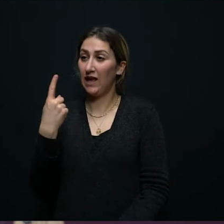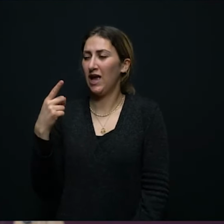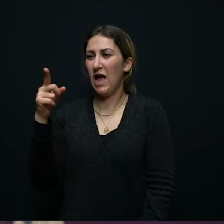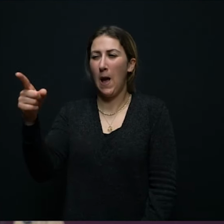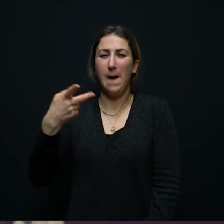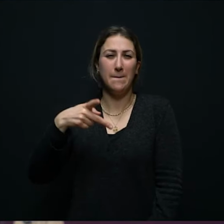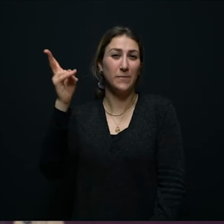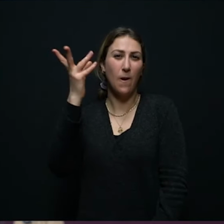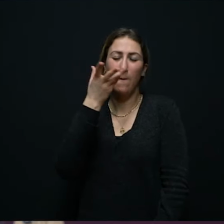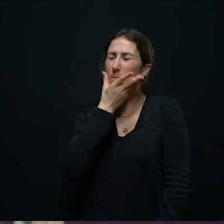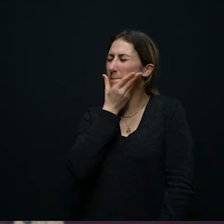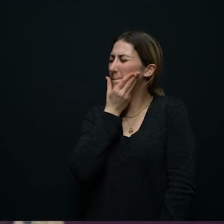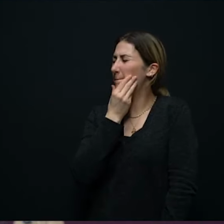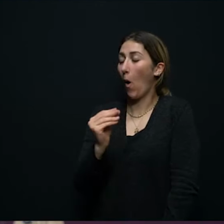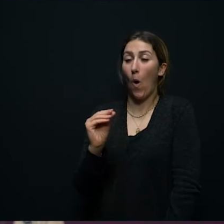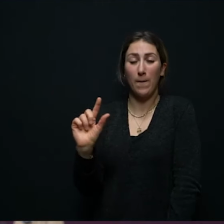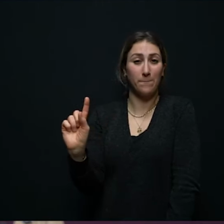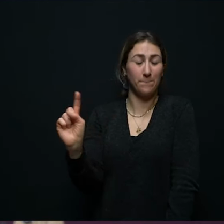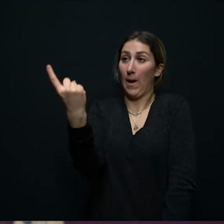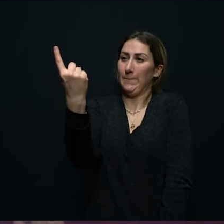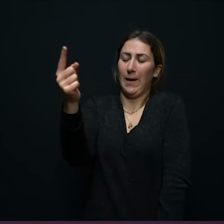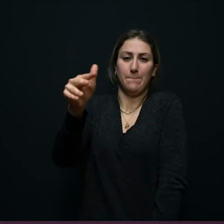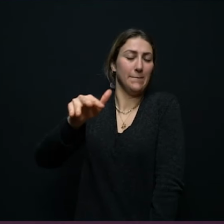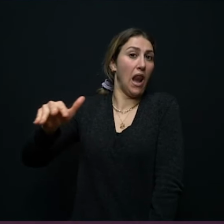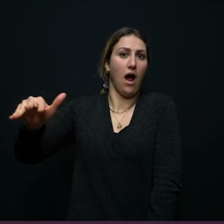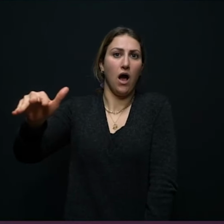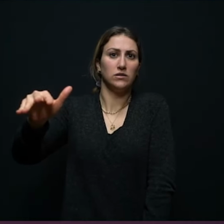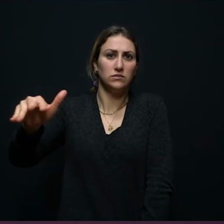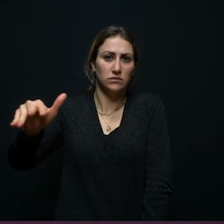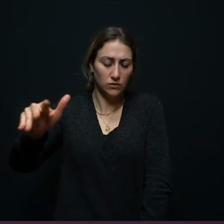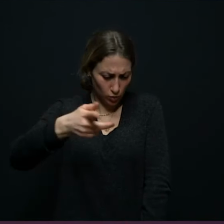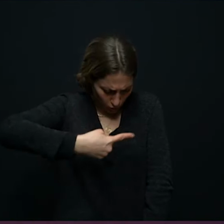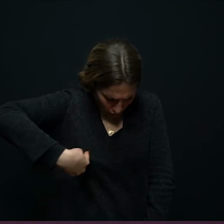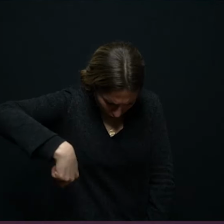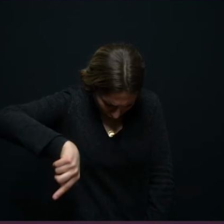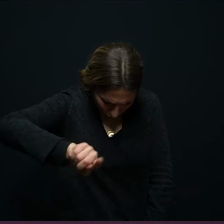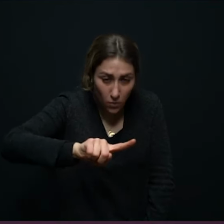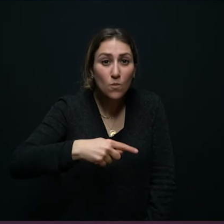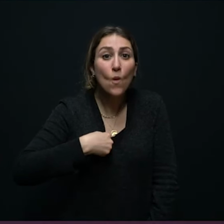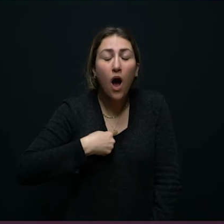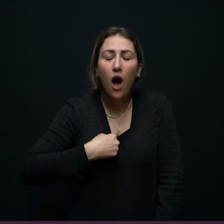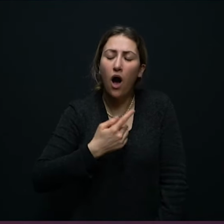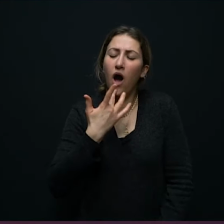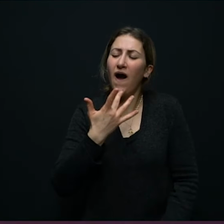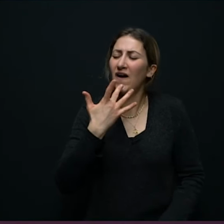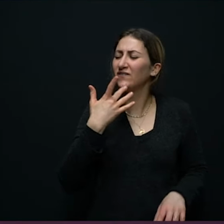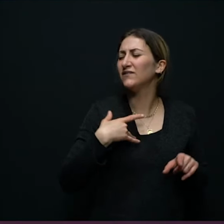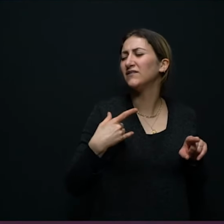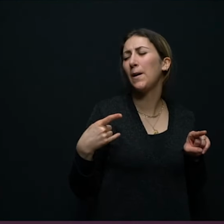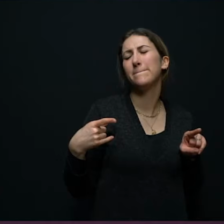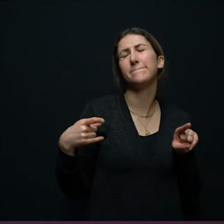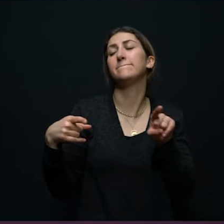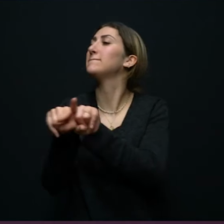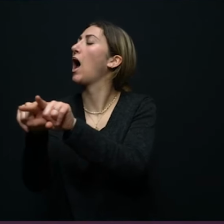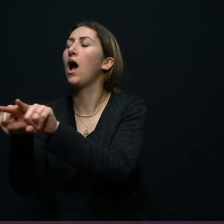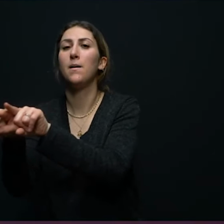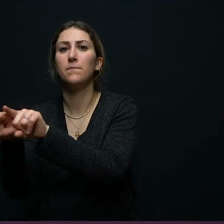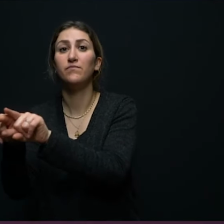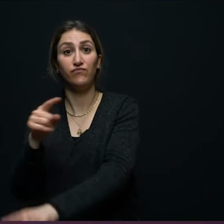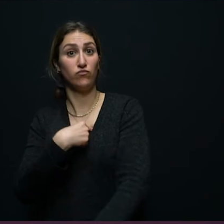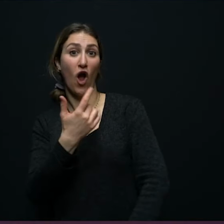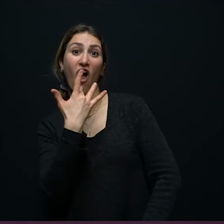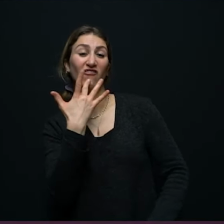l'homme je veux te ressembler jésus vous pas ressembler à brad pitt je pas ressembler à julian de julia